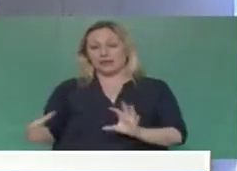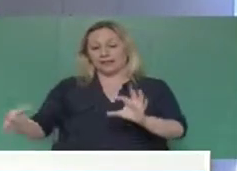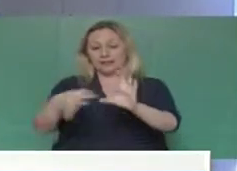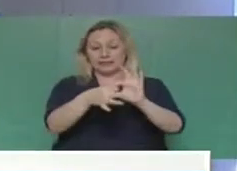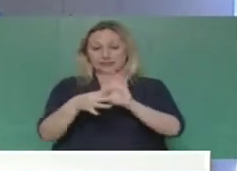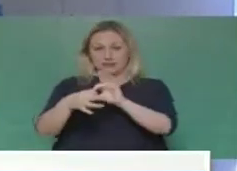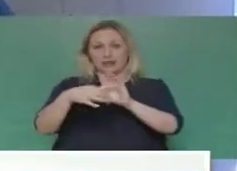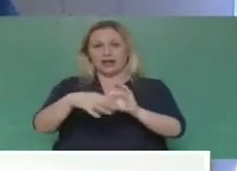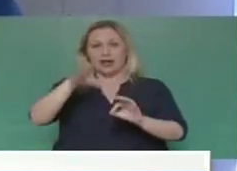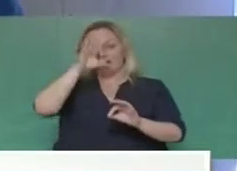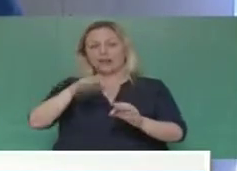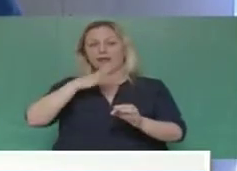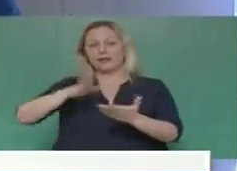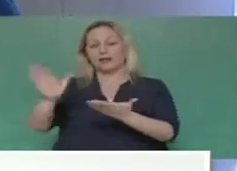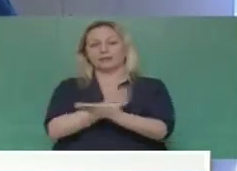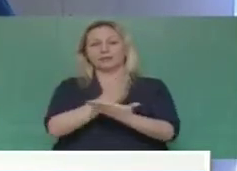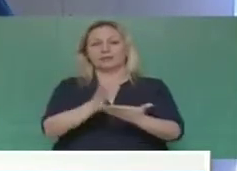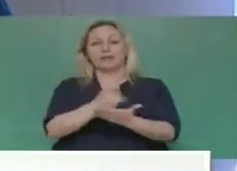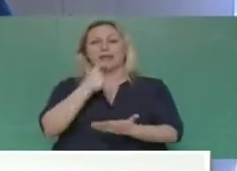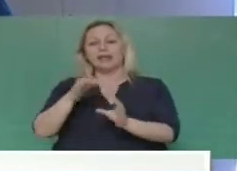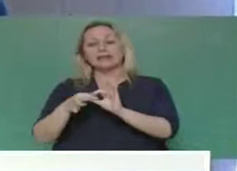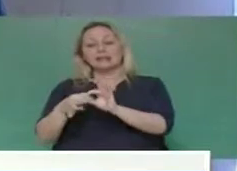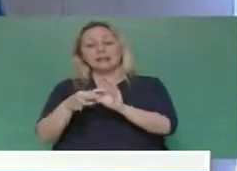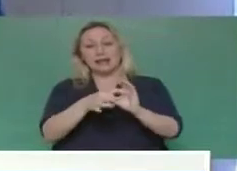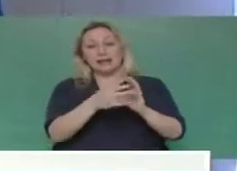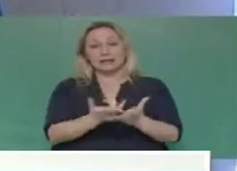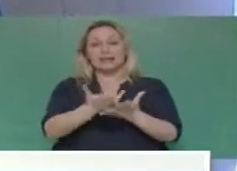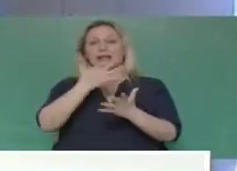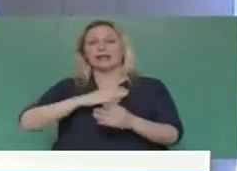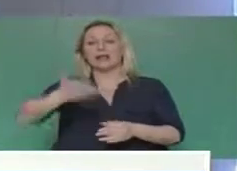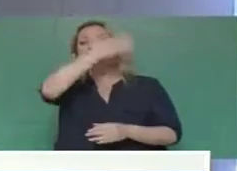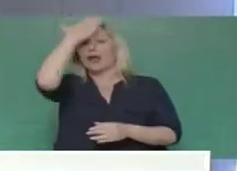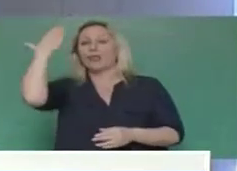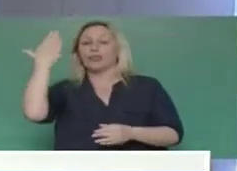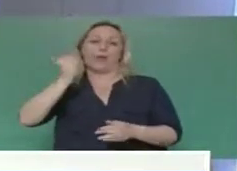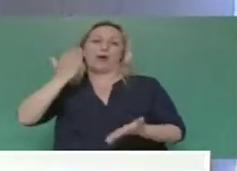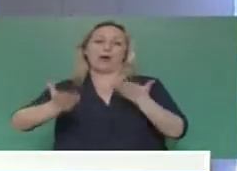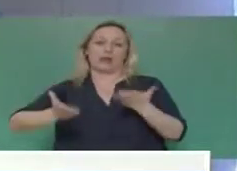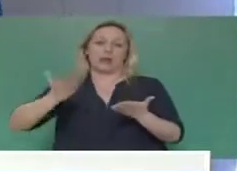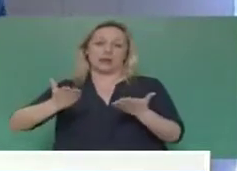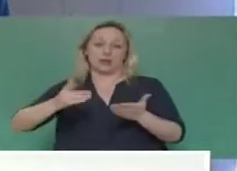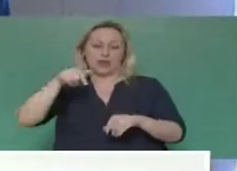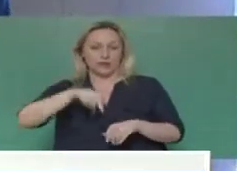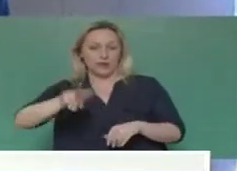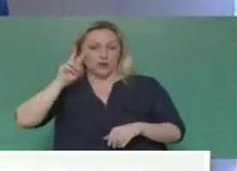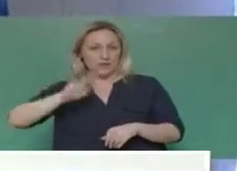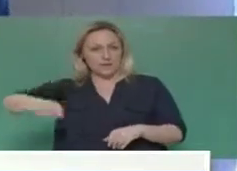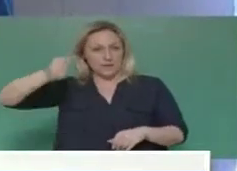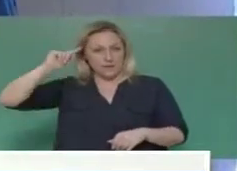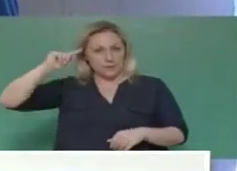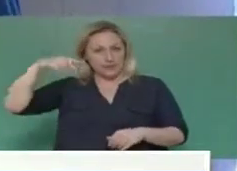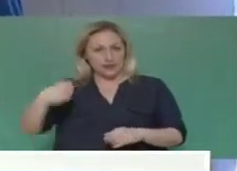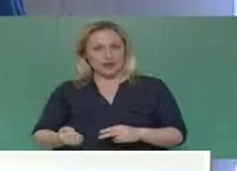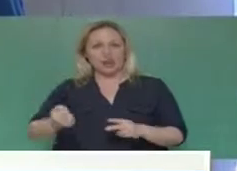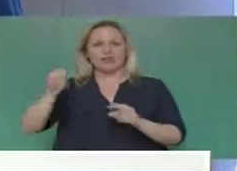αλλά άδολη αναλογική και τις συνεργασίες. Μόνο που αυτή η απλή αναλογική δεν είναι άδολη, αλλά δόλια, όπως εξήγησα, και